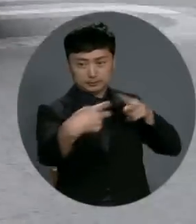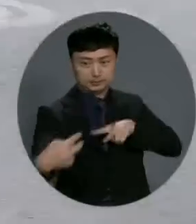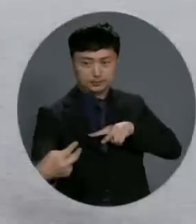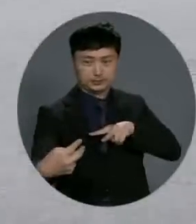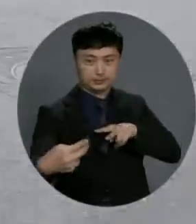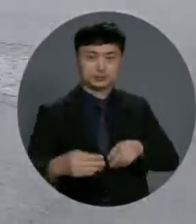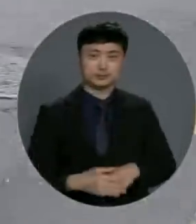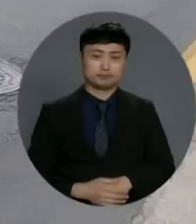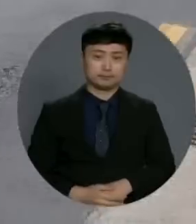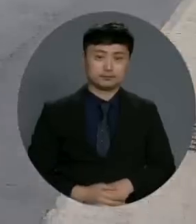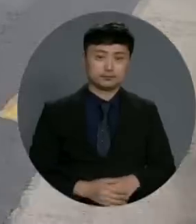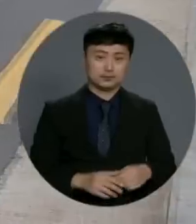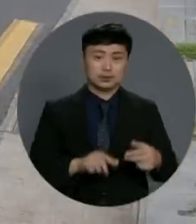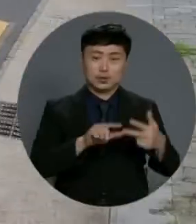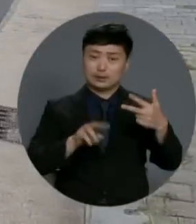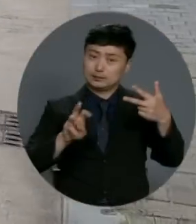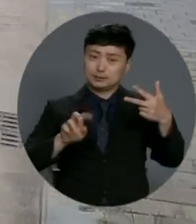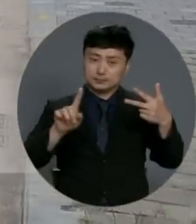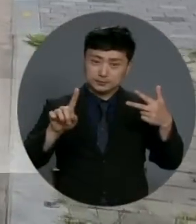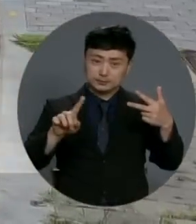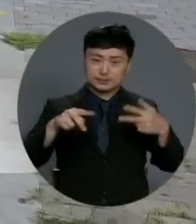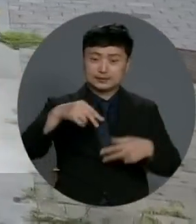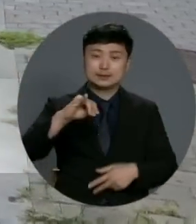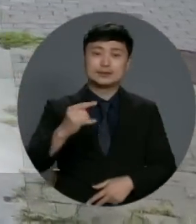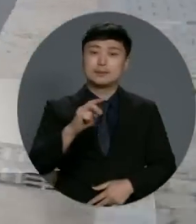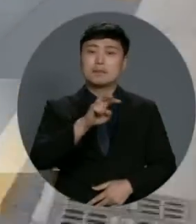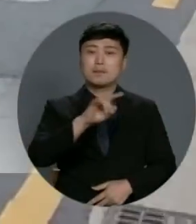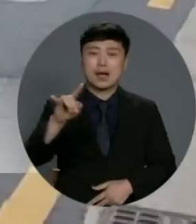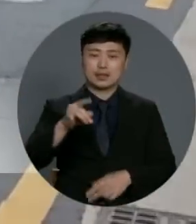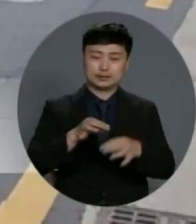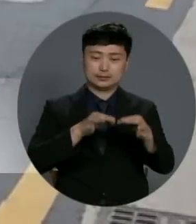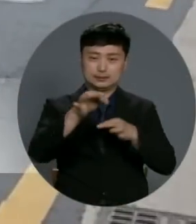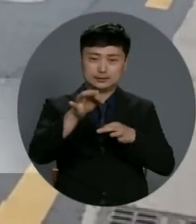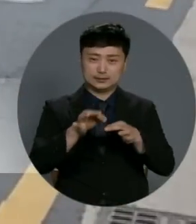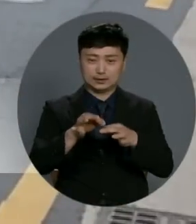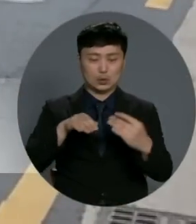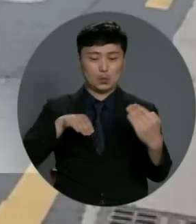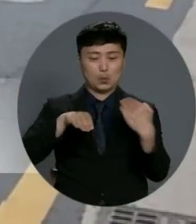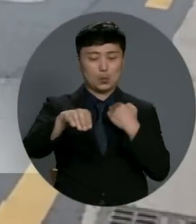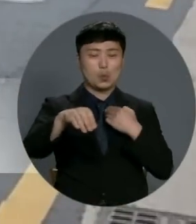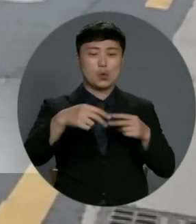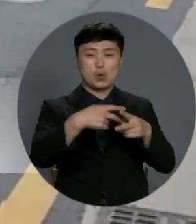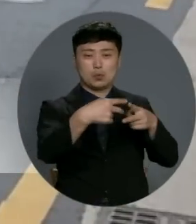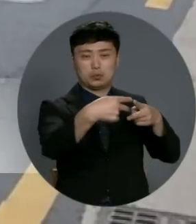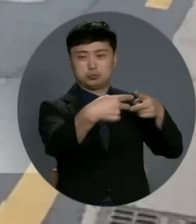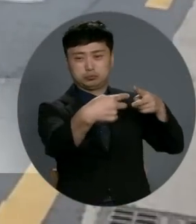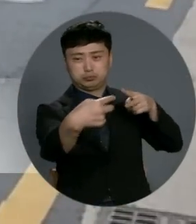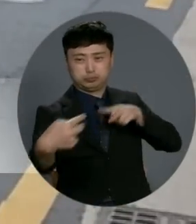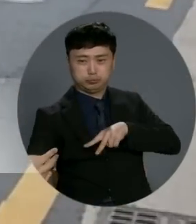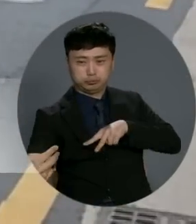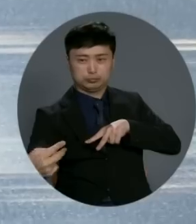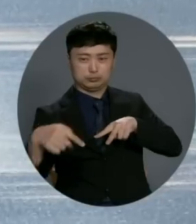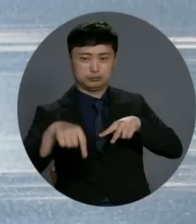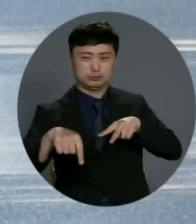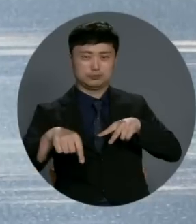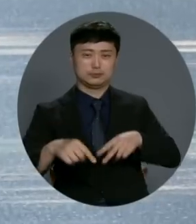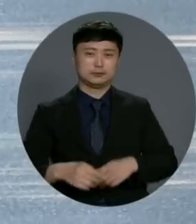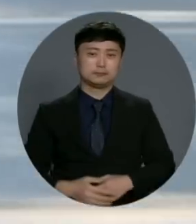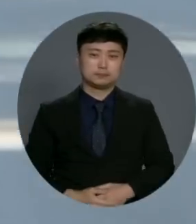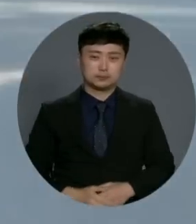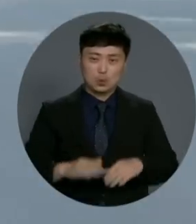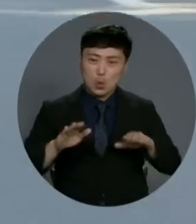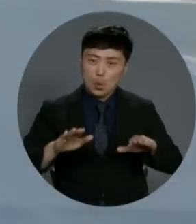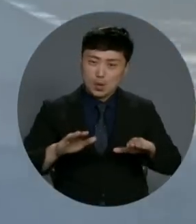지난달 31일에는 수성구 신매시장 인근 도로에서도 중앙분리대 수십 미터가 똑같이 쓰러졌습니다.